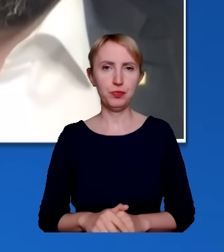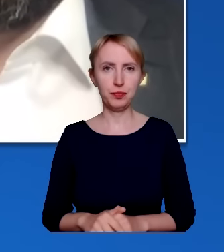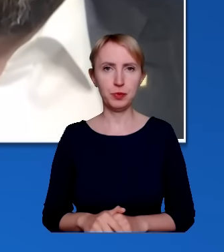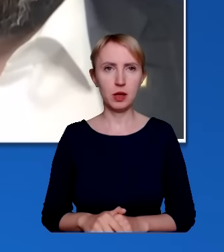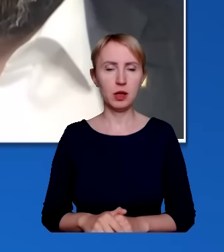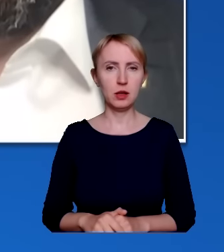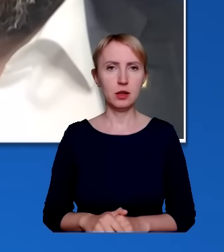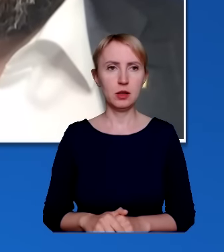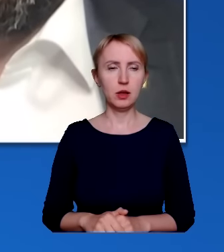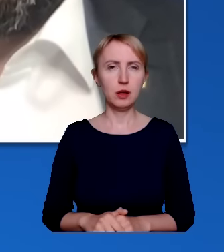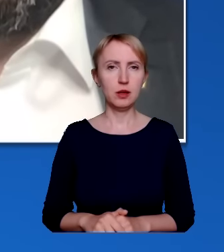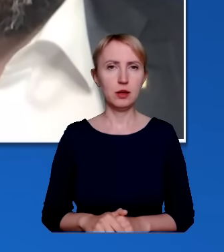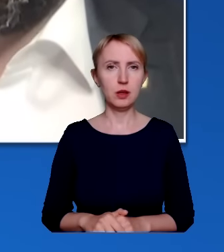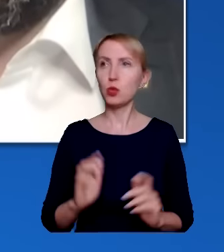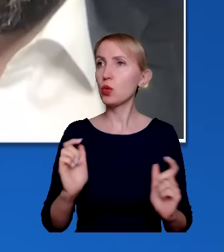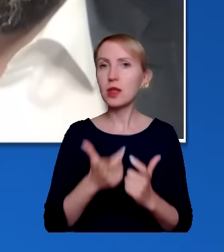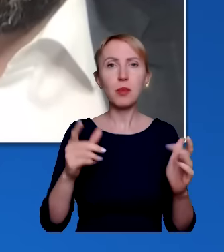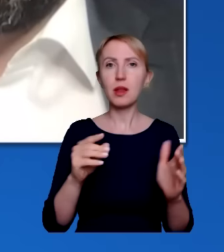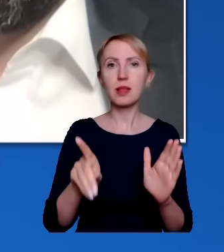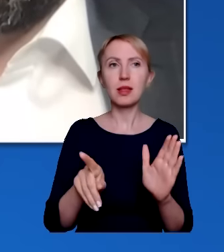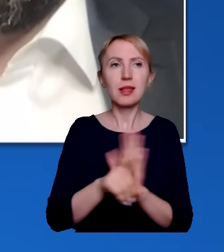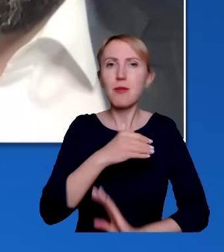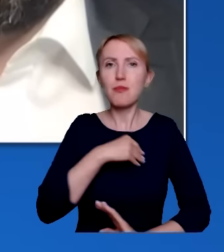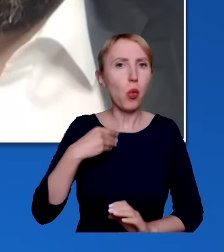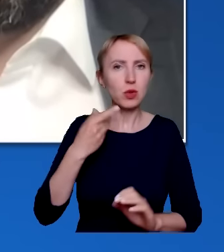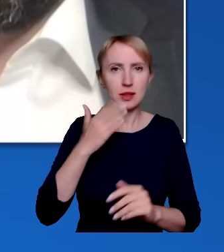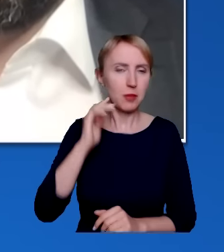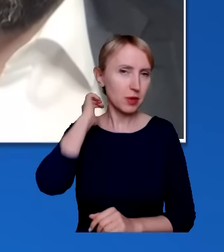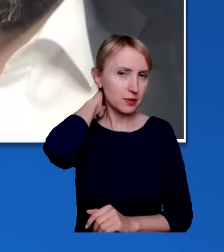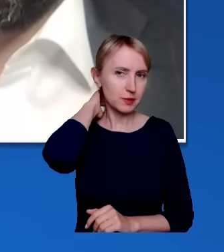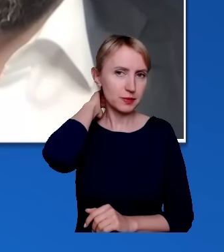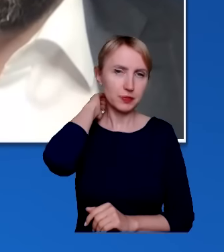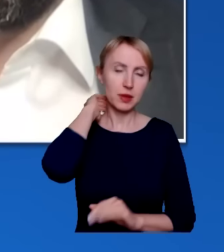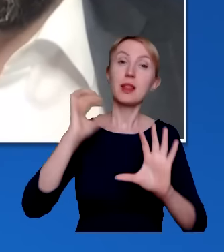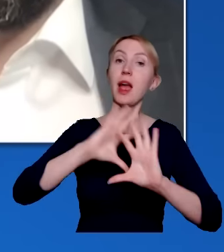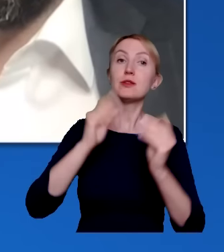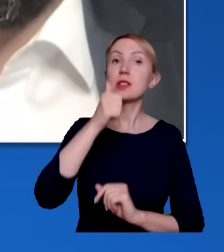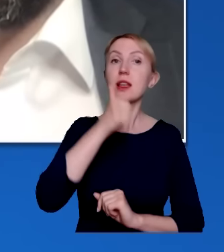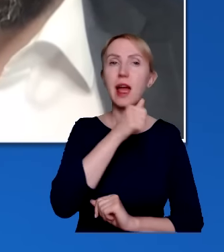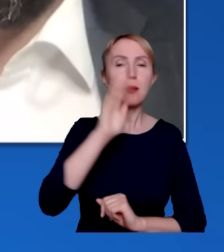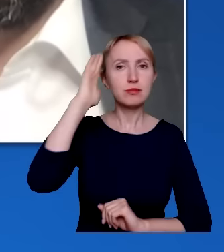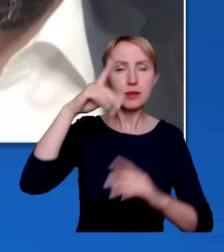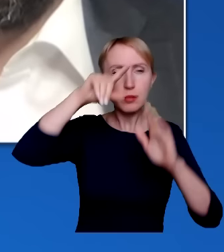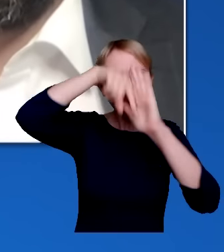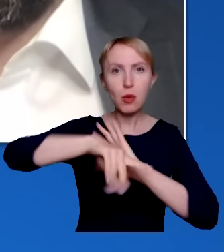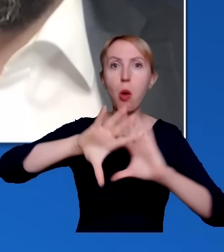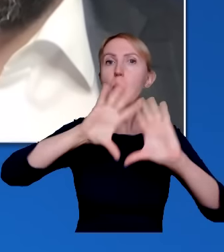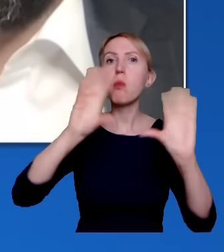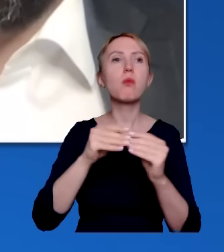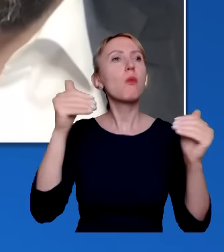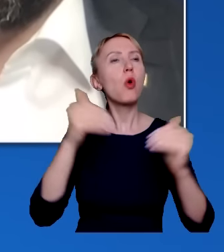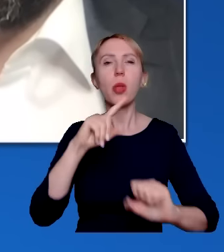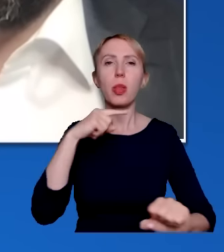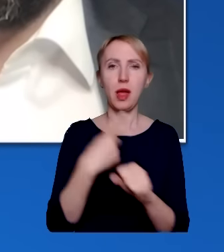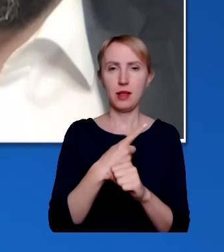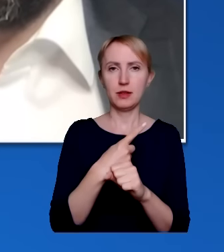już niebezpieczny dla tego państwa może wszystkie tajemnice poznać Może o wszystkim decydować nawet wbrew